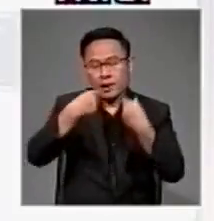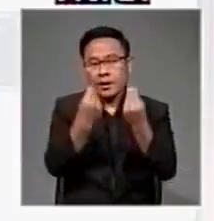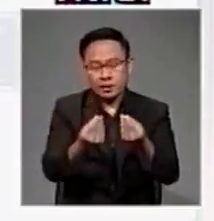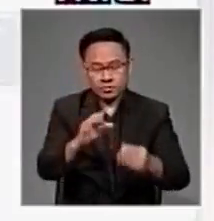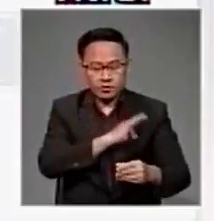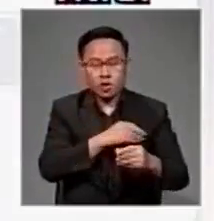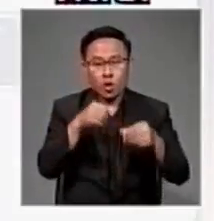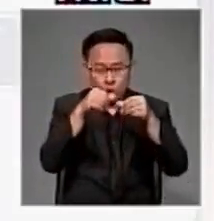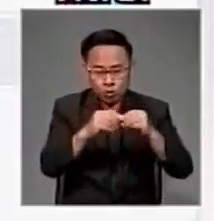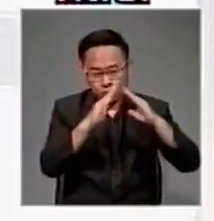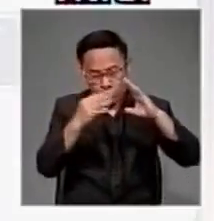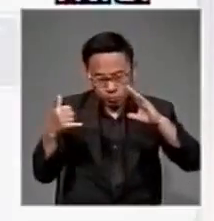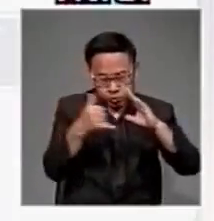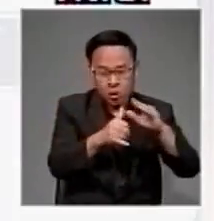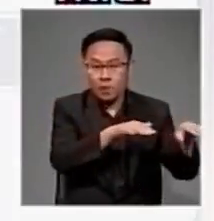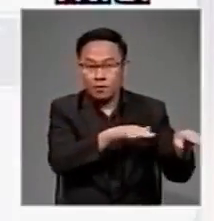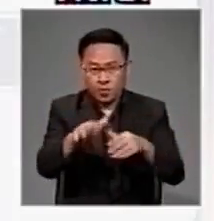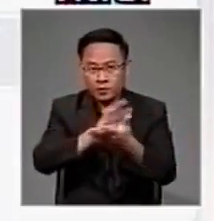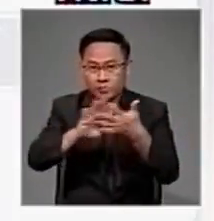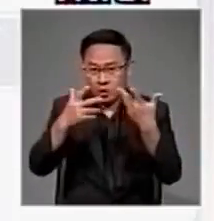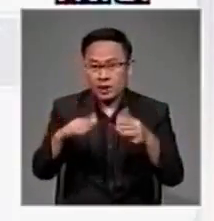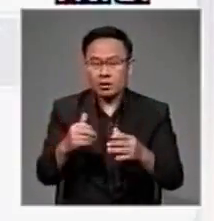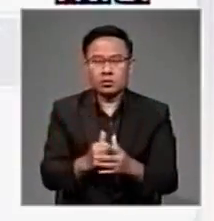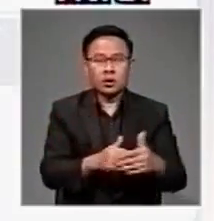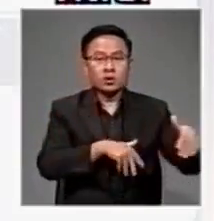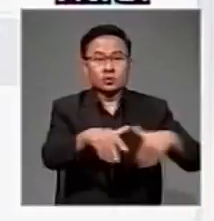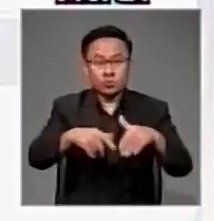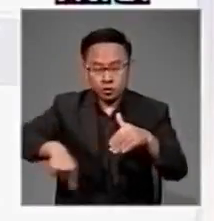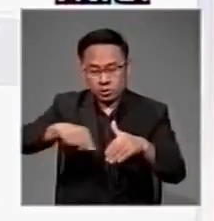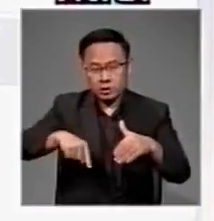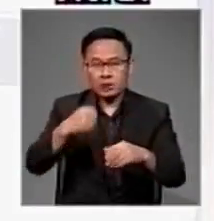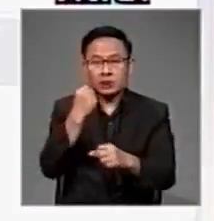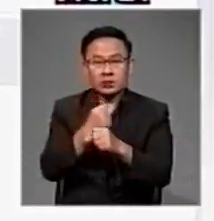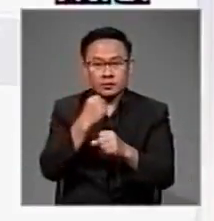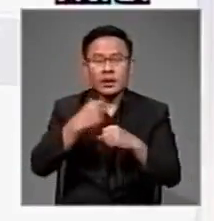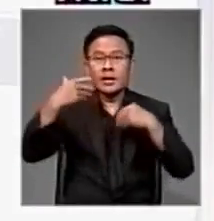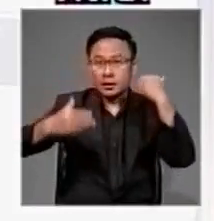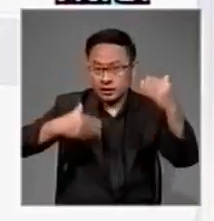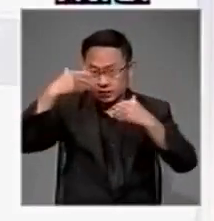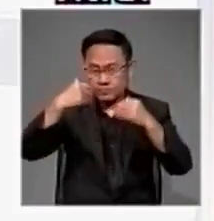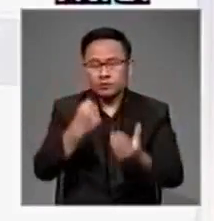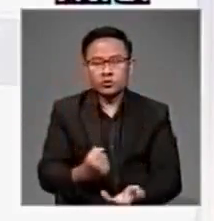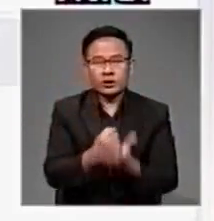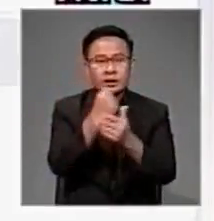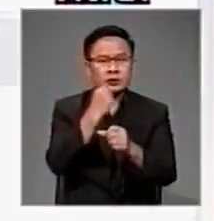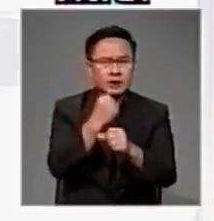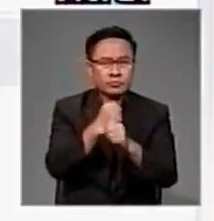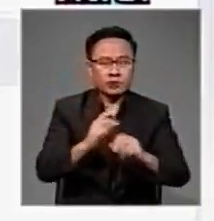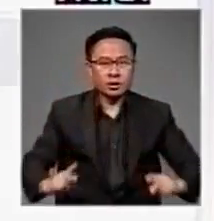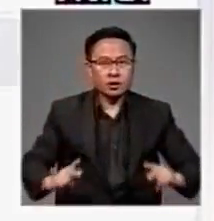ร็จอันนี้นะฮะมอบบ้านให้ชาวให้กับสมาชิกได้เข้าอยู่เต็ม 100% แล้วเนี่ยทุกอย่างพร้อมหมดเนี่ยชาวบ้านก็จะ